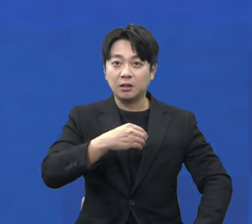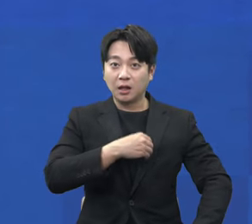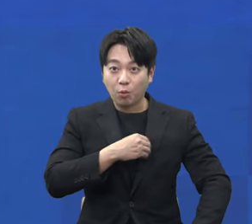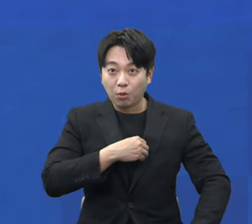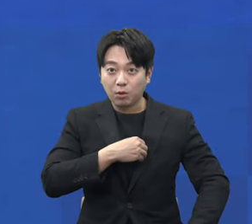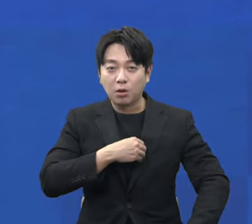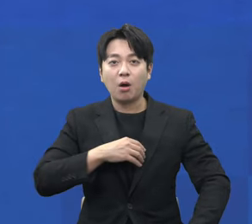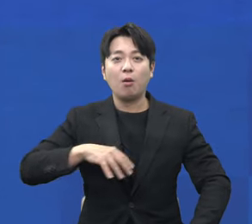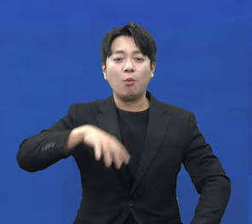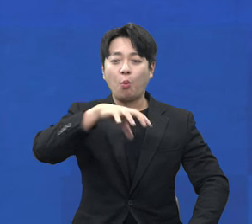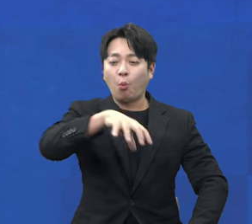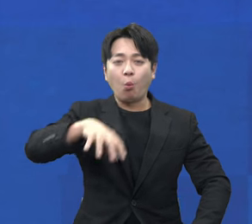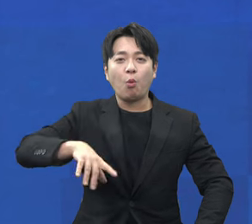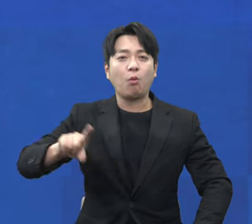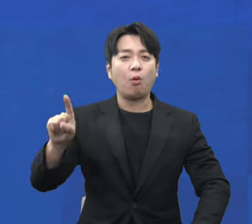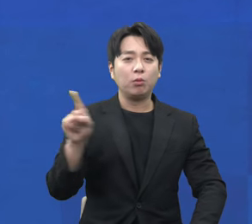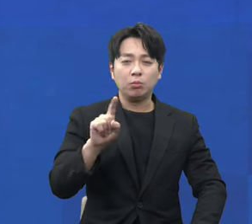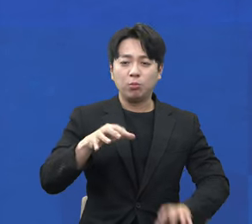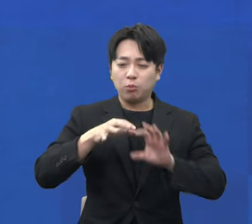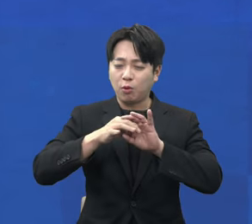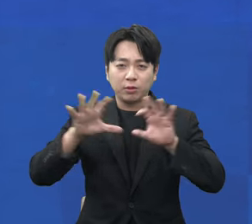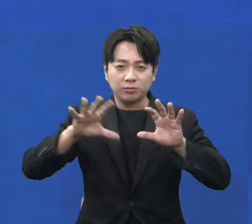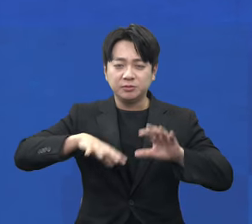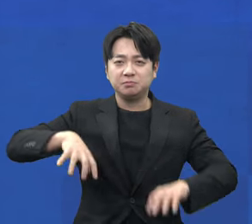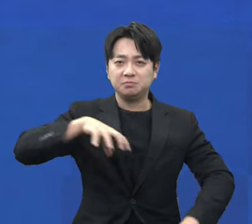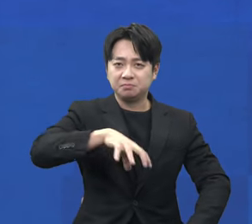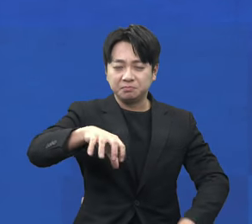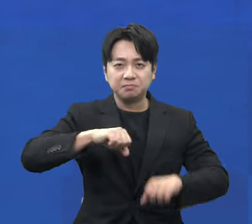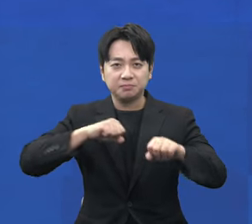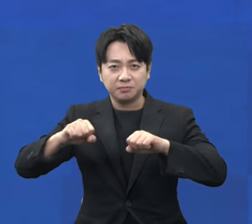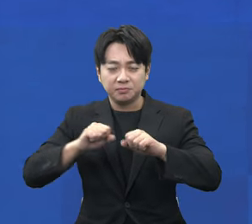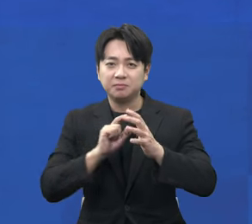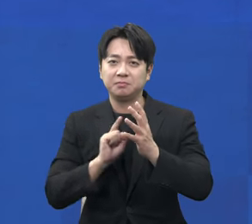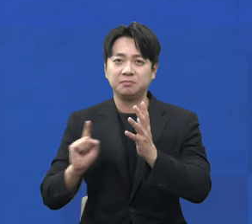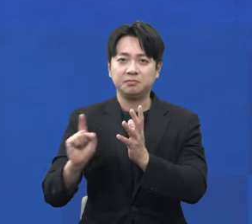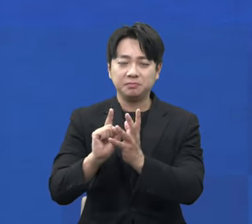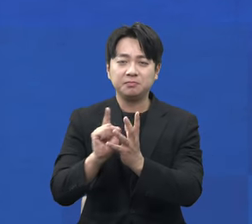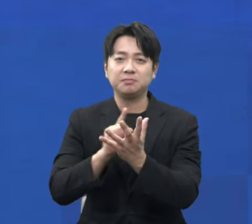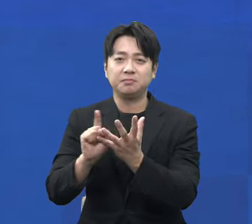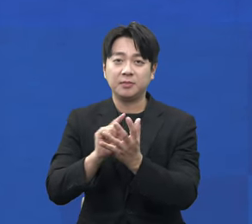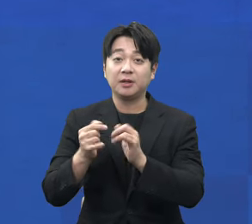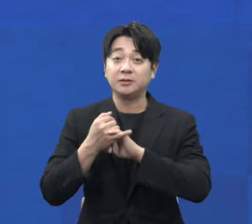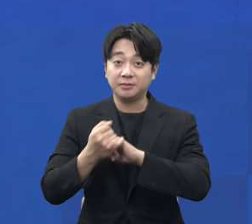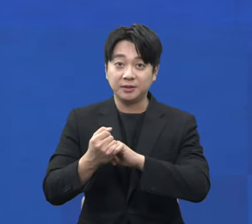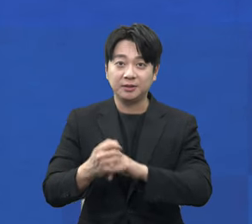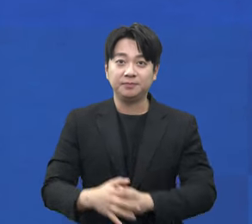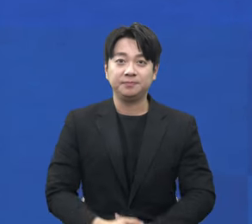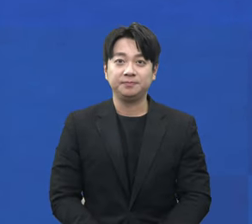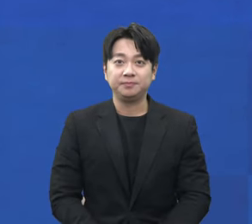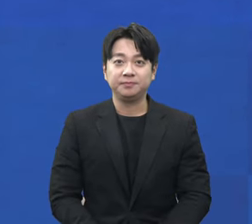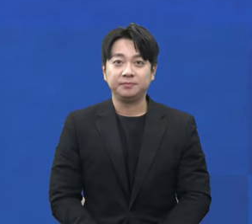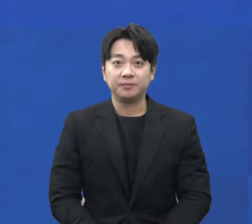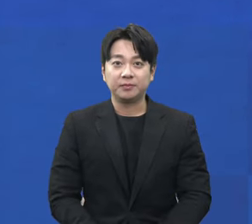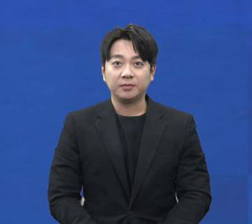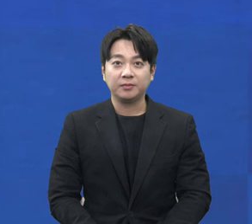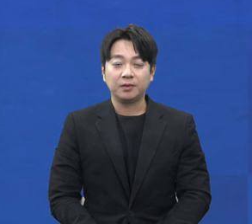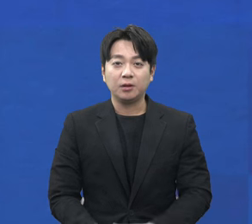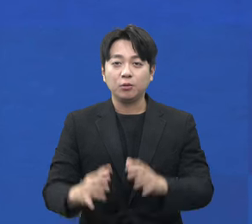그곳을 향해 전력 투구 하겠습니다 진정 믿고 의지할 수 있는 전국 대학생 위원회를